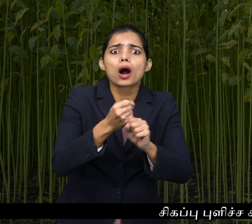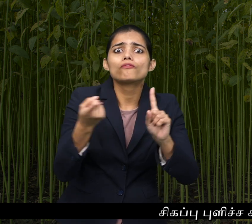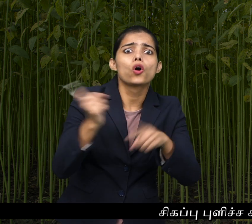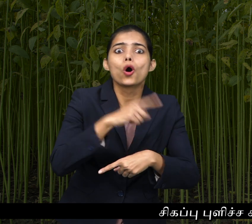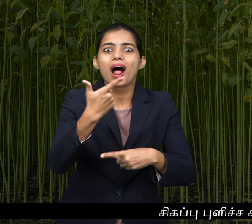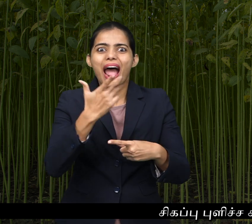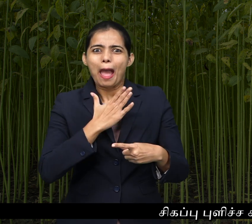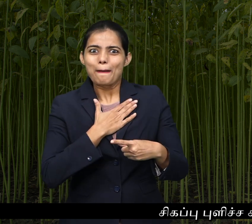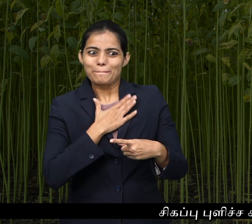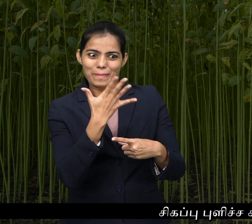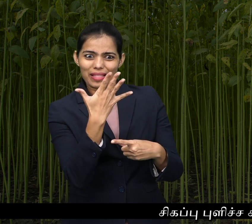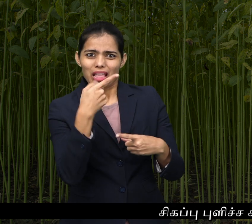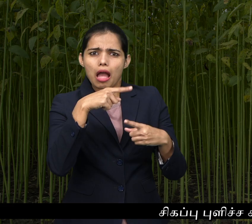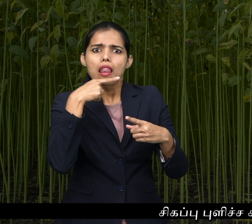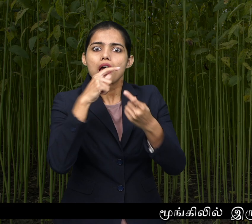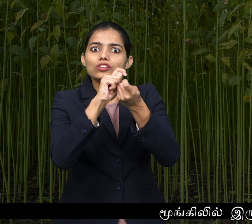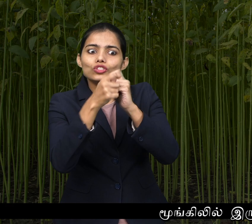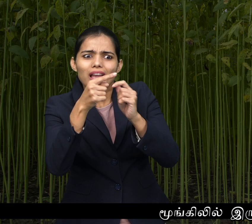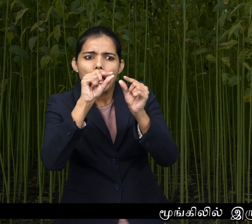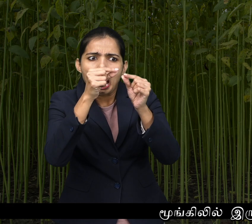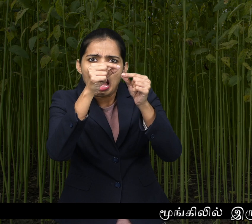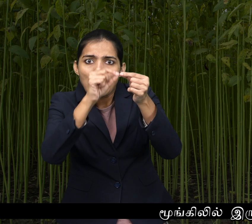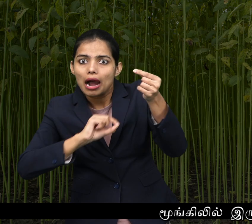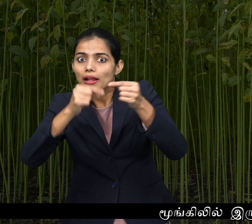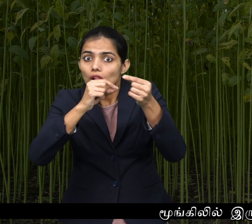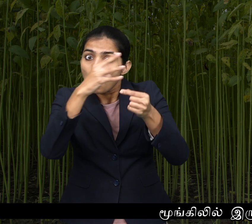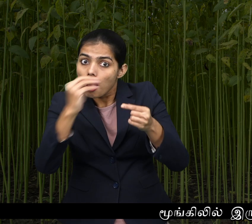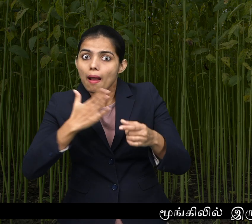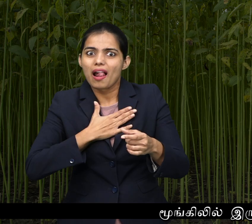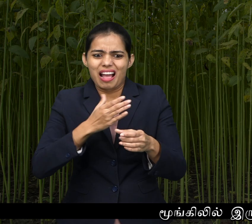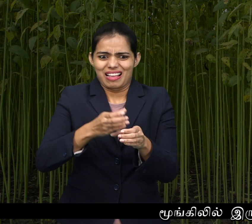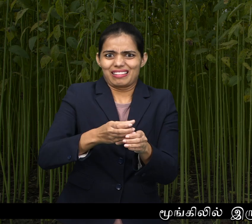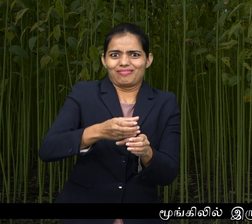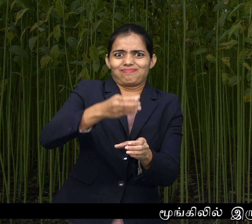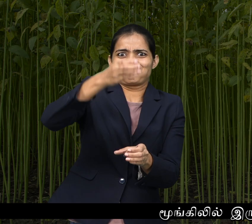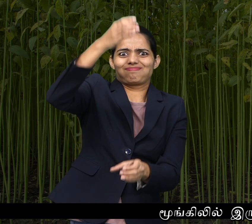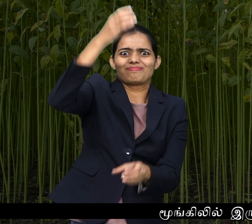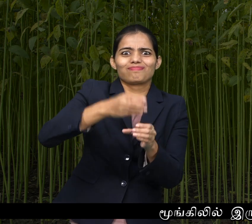அதாவது கோங்குரா மற்றும் மூங்கிலில் இருந்தும் நார் தயாரிக்கலாம்.